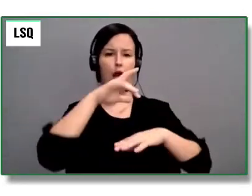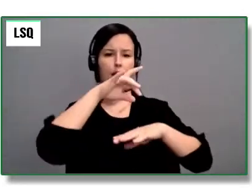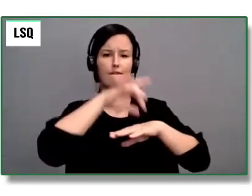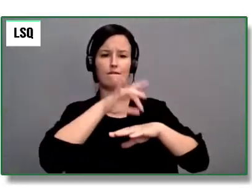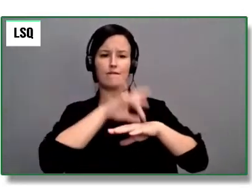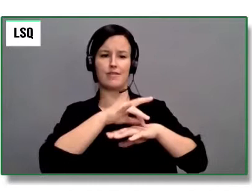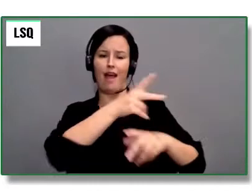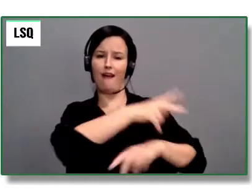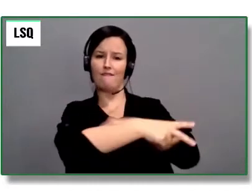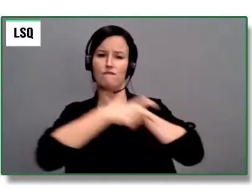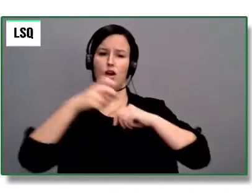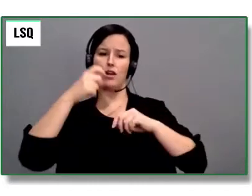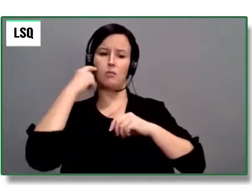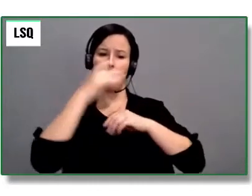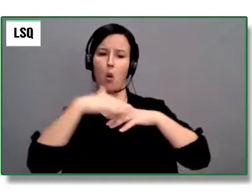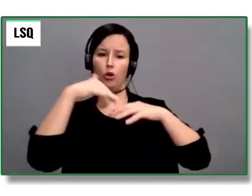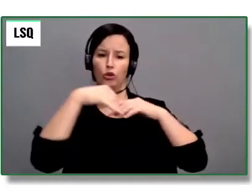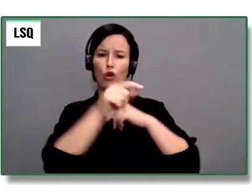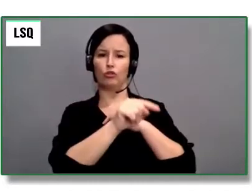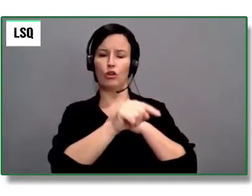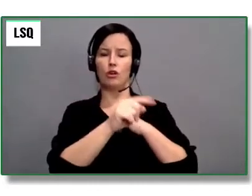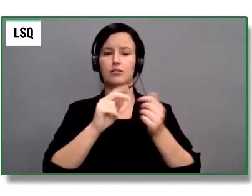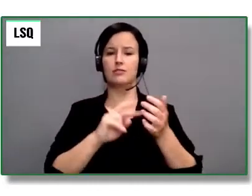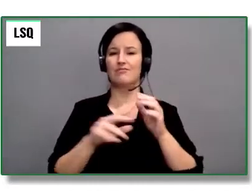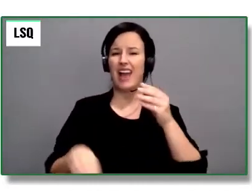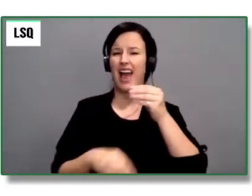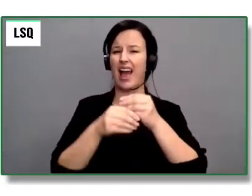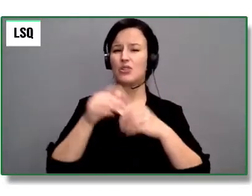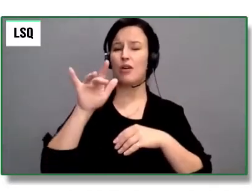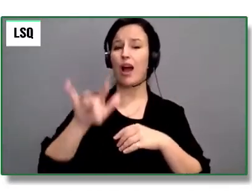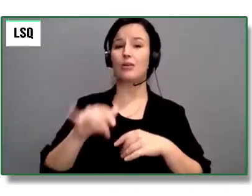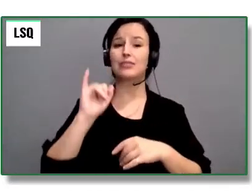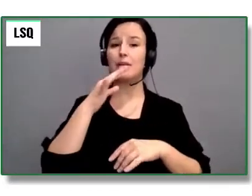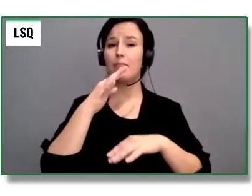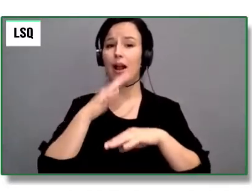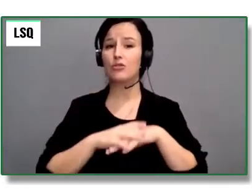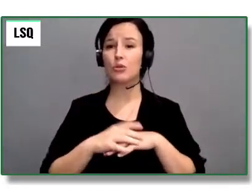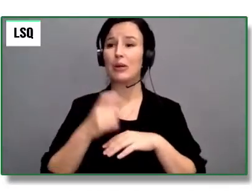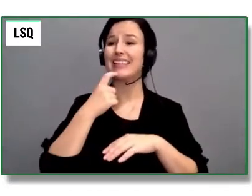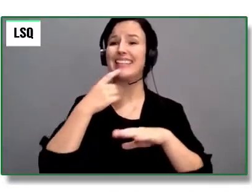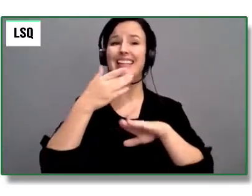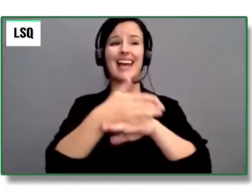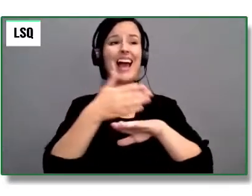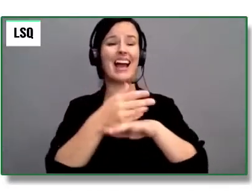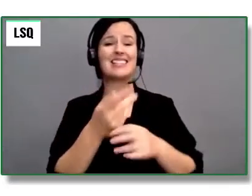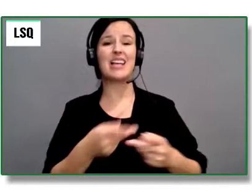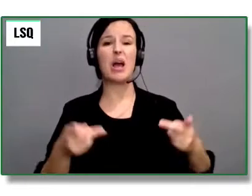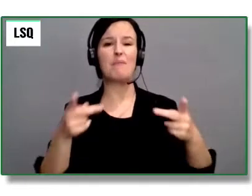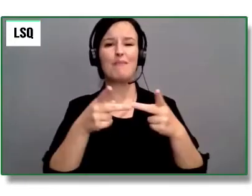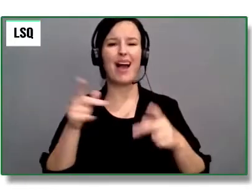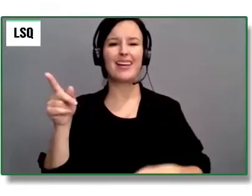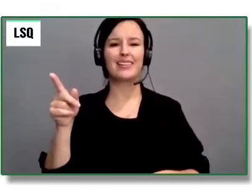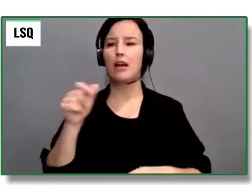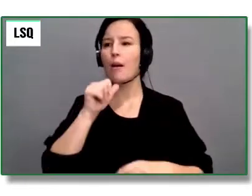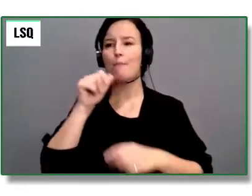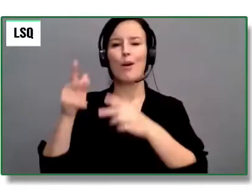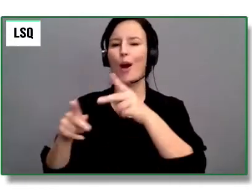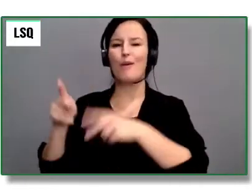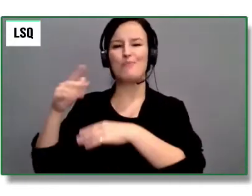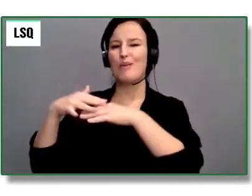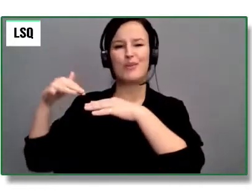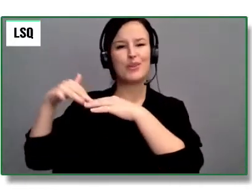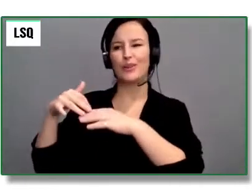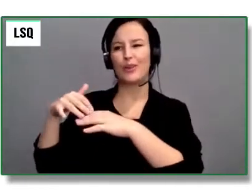la terre et un appel à l'action. J'inclus ceci parce que lorsque nous parlons de qui a accès aux parcs, souvent ce ne sont pas les peuples autochtones dont la terre a